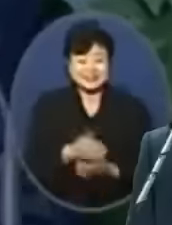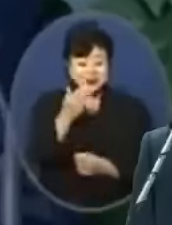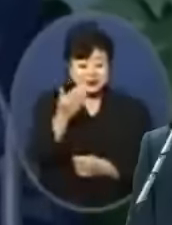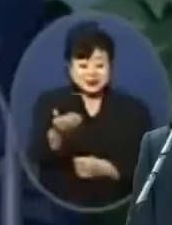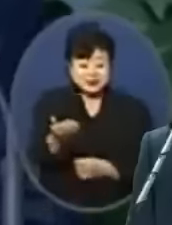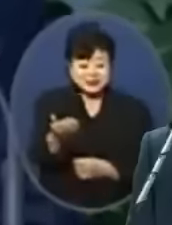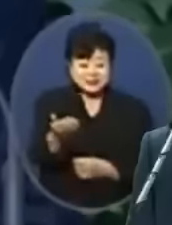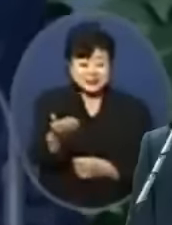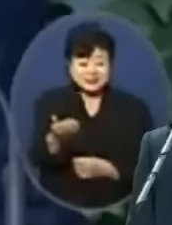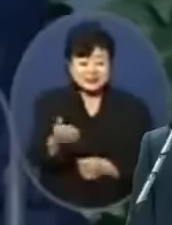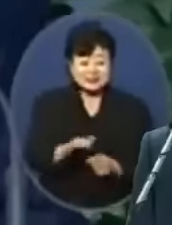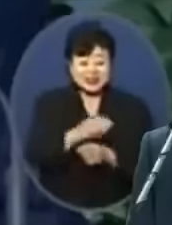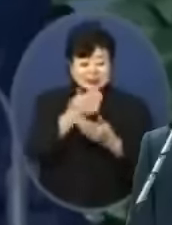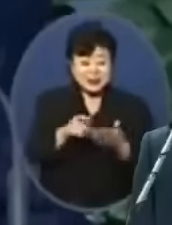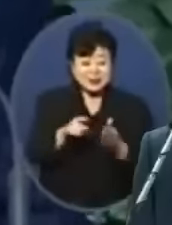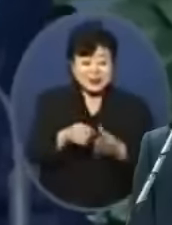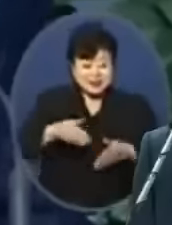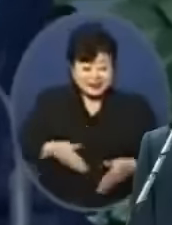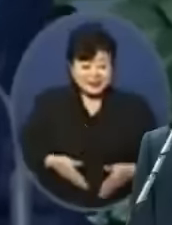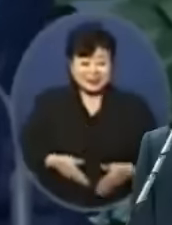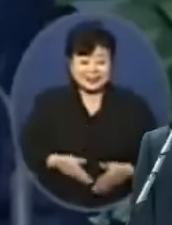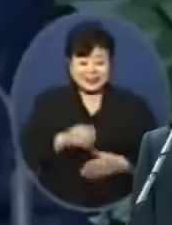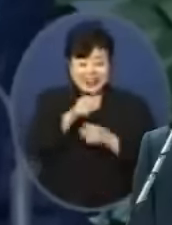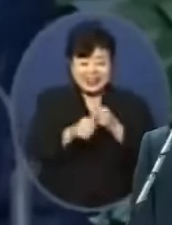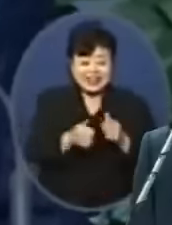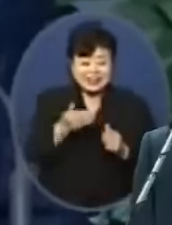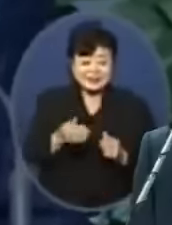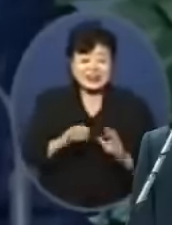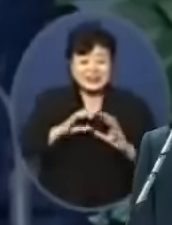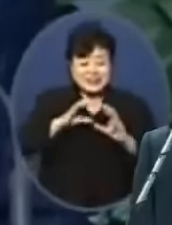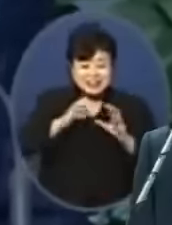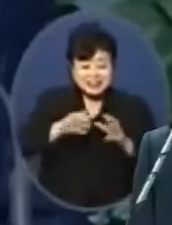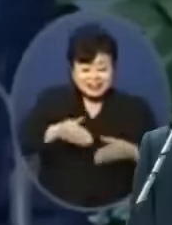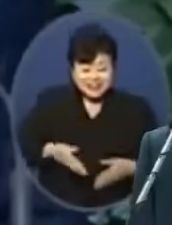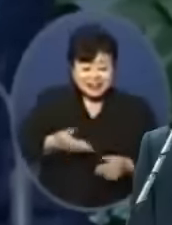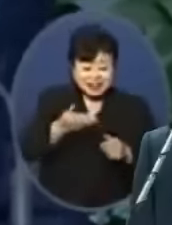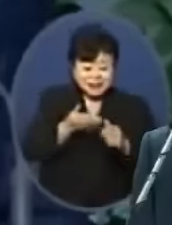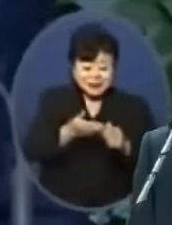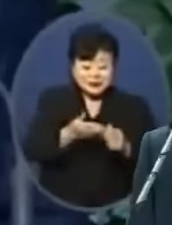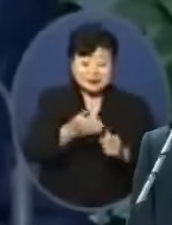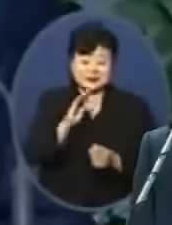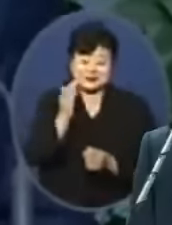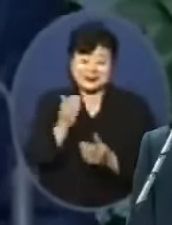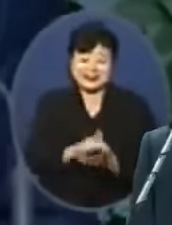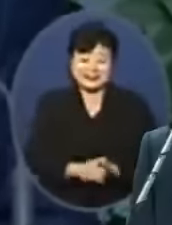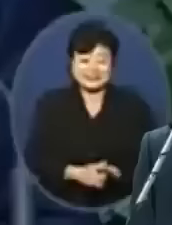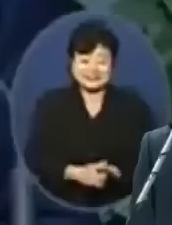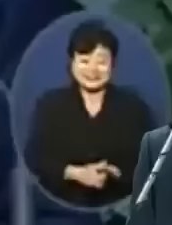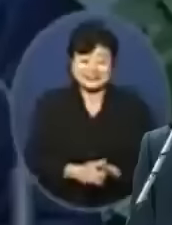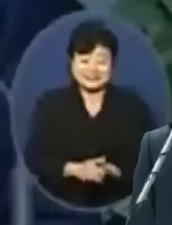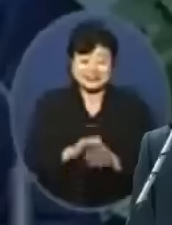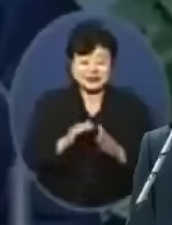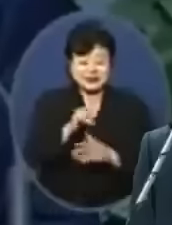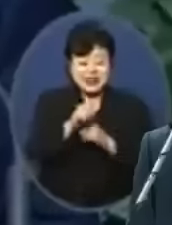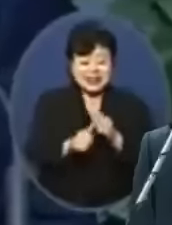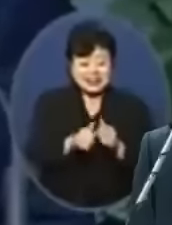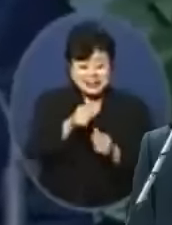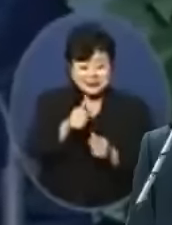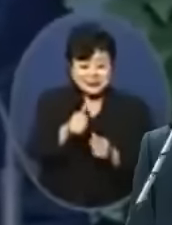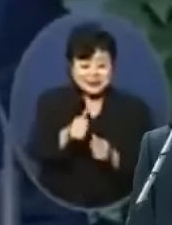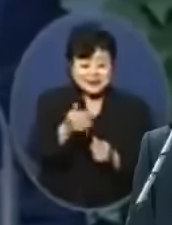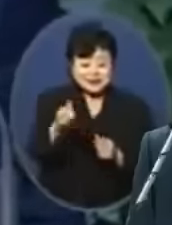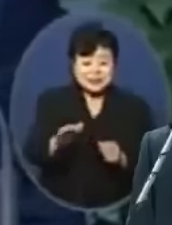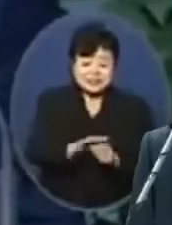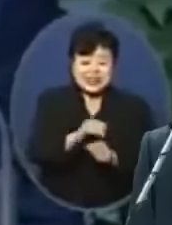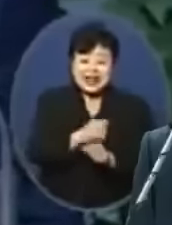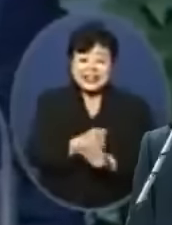여러분은 사랑받기 위해서 하나님이 이 세상에 태어나게 해주신 것입니다. 오늘 또 하나님이